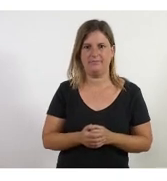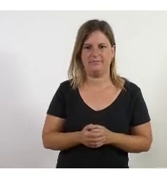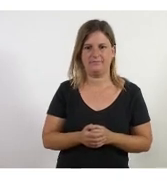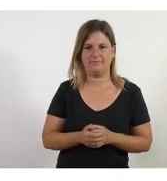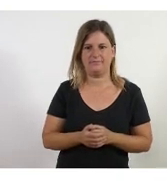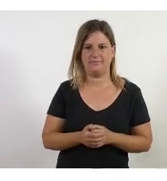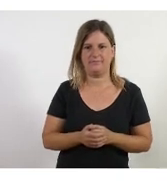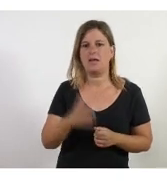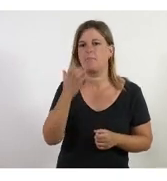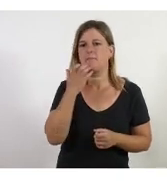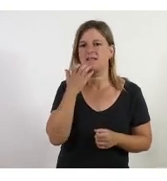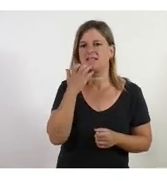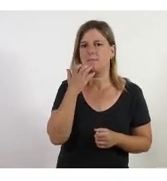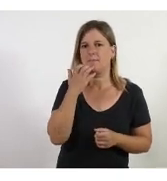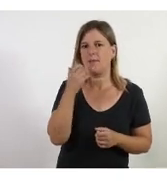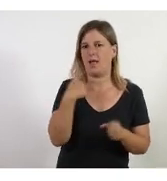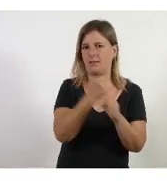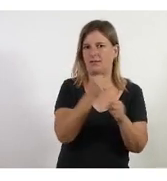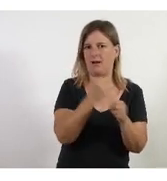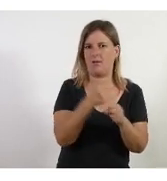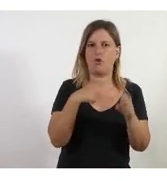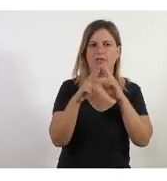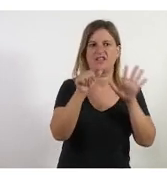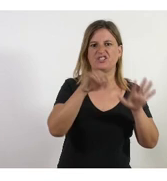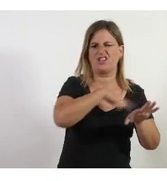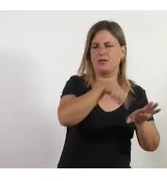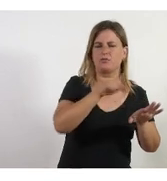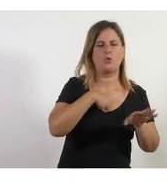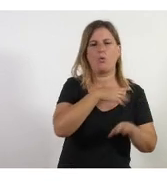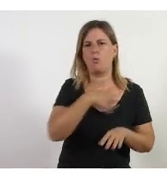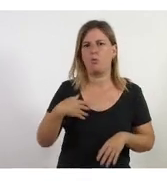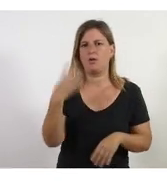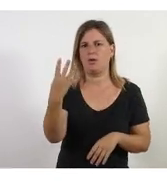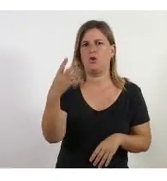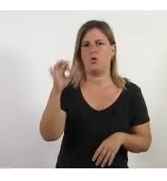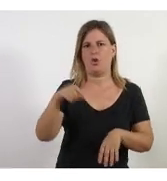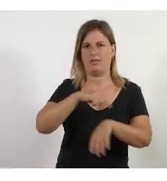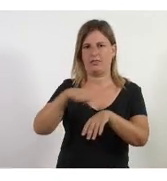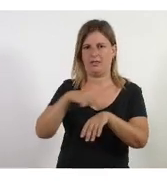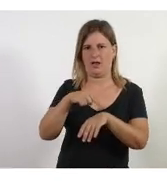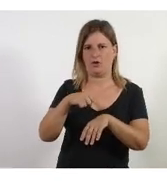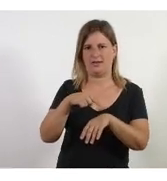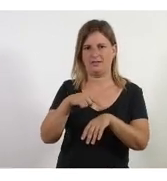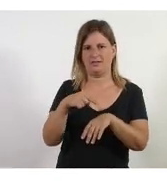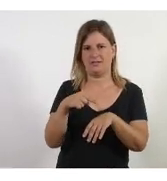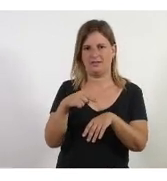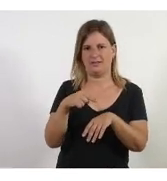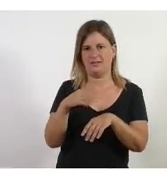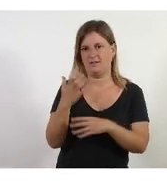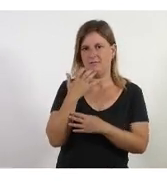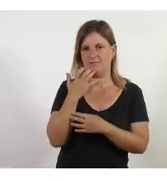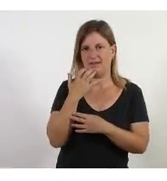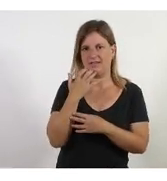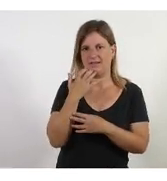tens aquí treball, doncs si dedico 60 hores, no, jo vull baixar. Comencem amb una... Amb,